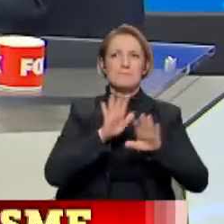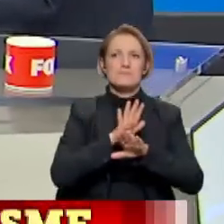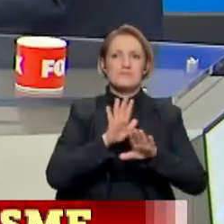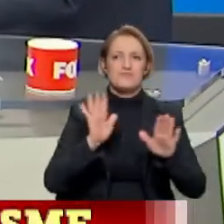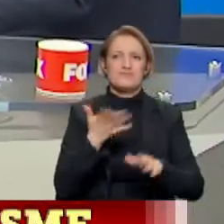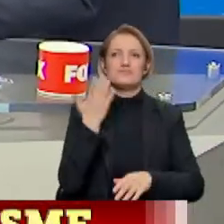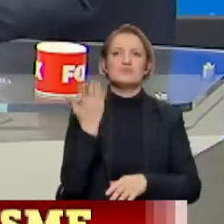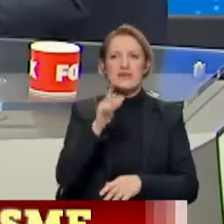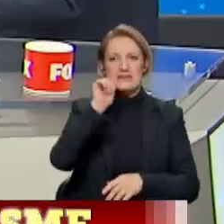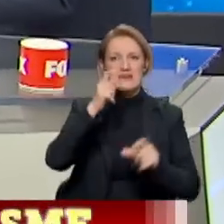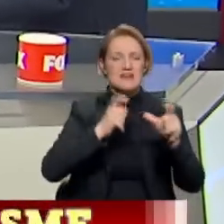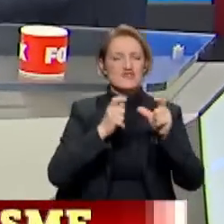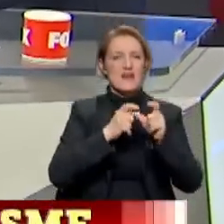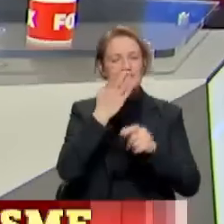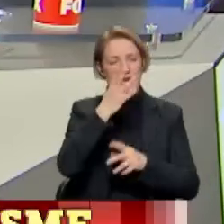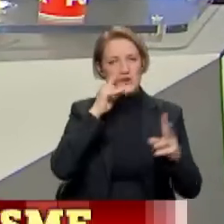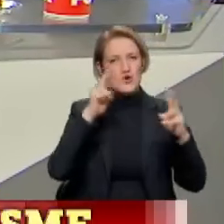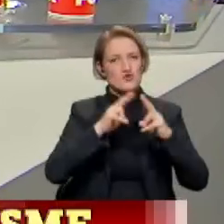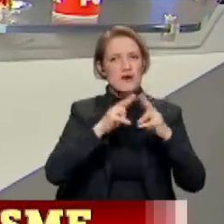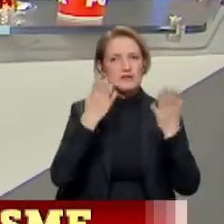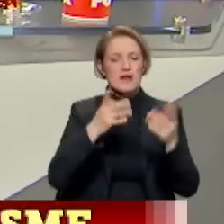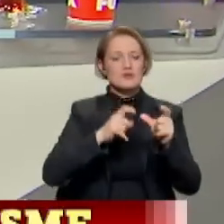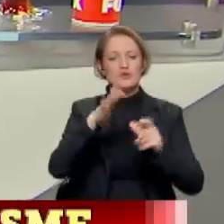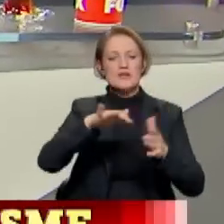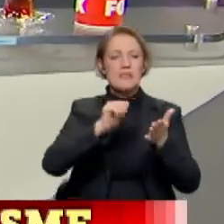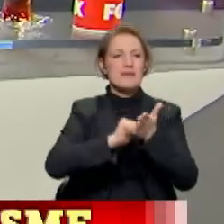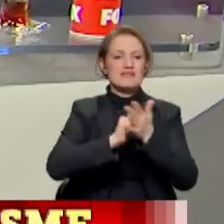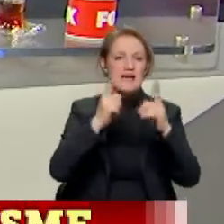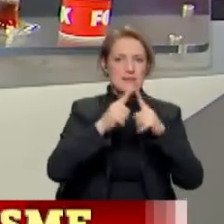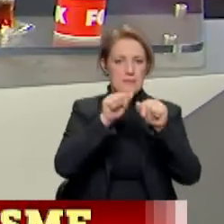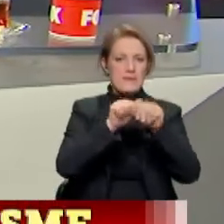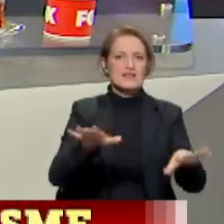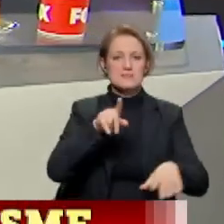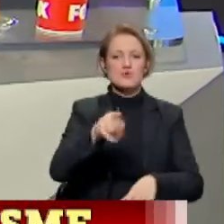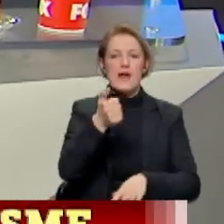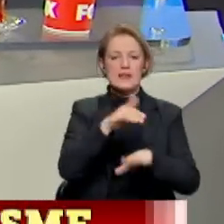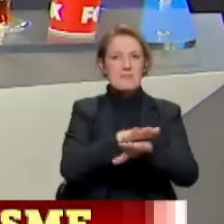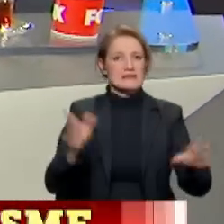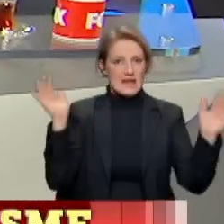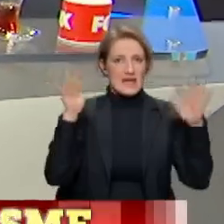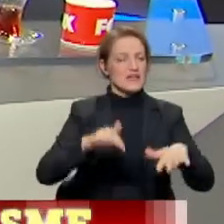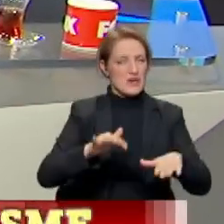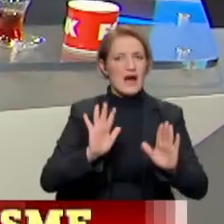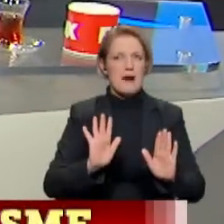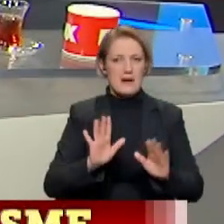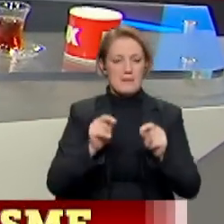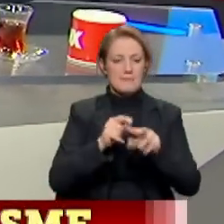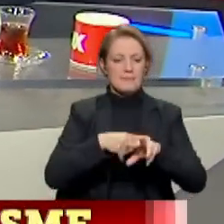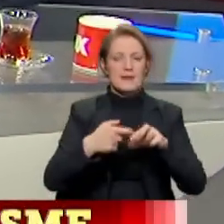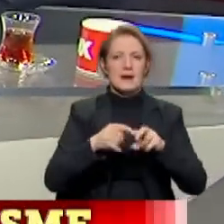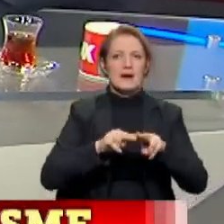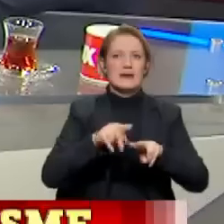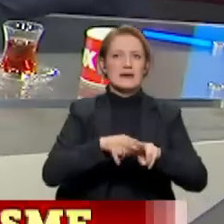Yarın Saraçhane'de görüşmek üzere. Her şey çok güzel olacak dedi. Sosyal medyadan paylaşım bu. Hani bugün altılı masa gelecek, evet. Ama Berkay